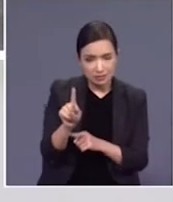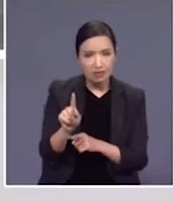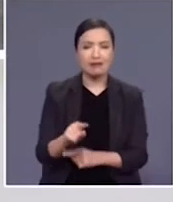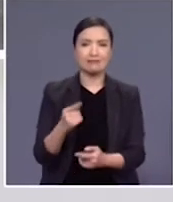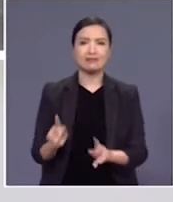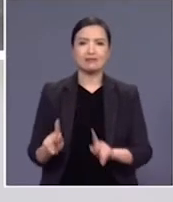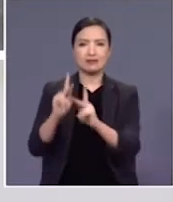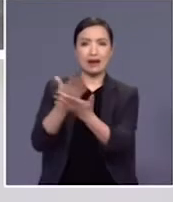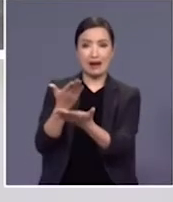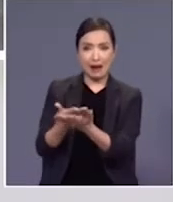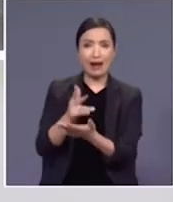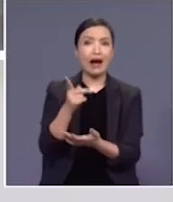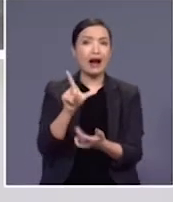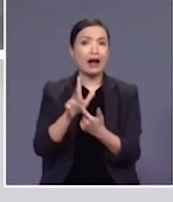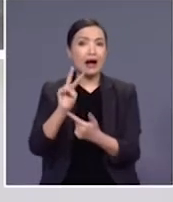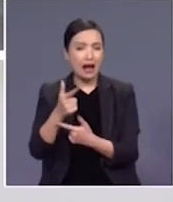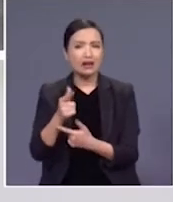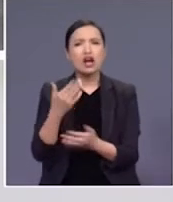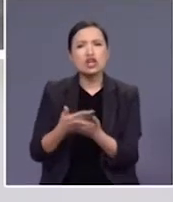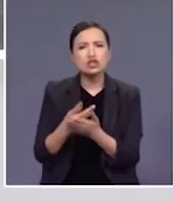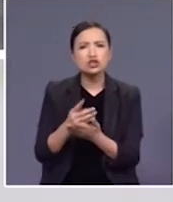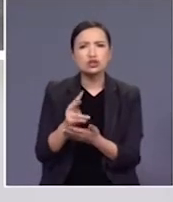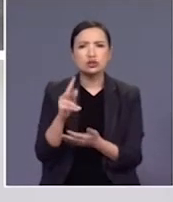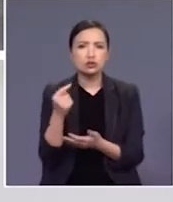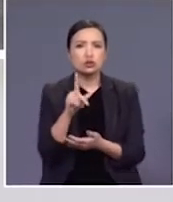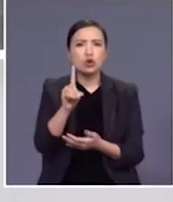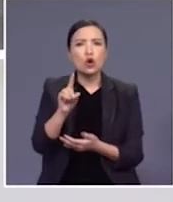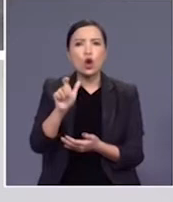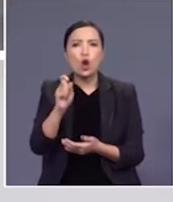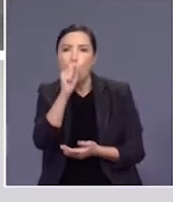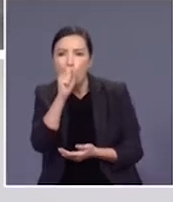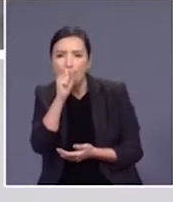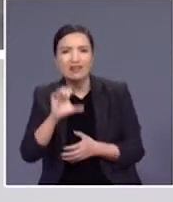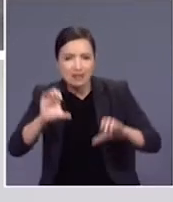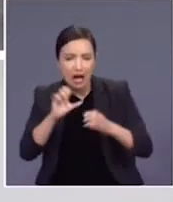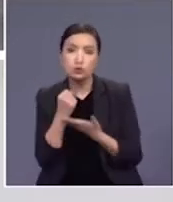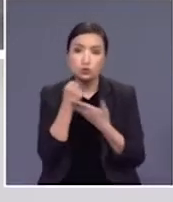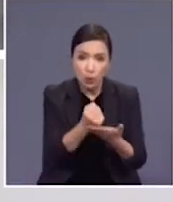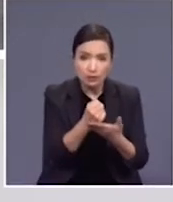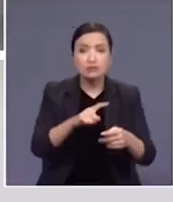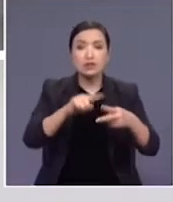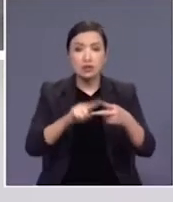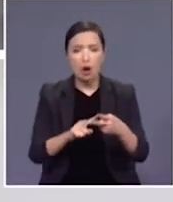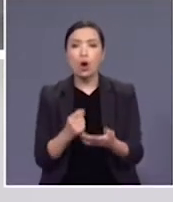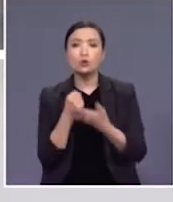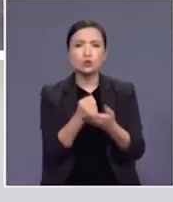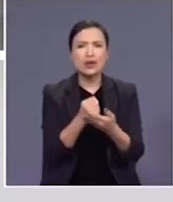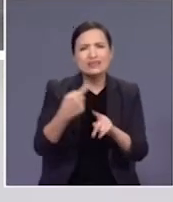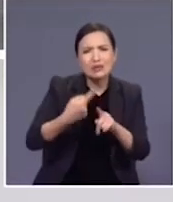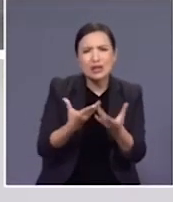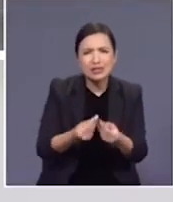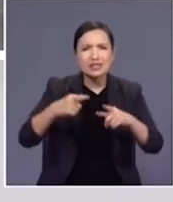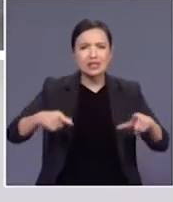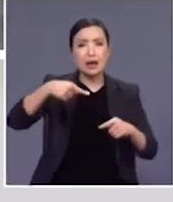ลังอาทิเงินทดลองราชการเพื่อช่วยเหลือผู้ประสบภัยพิบัติกรณีฉุกเฉินมาตรการช่วยเหลือผู้เช่าที่ดินราชพัสดุ